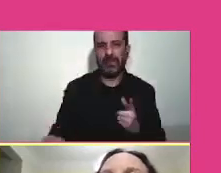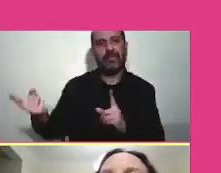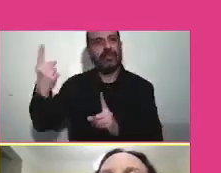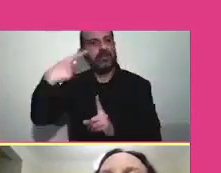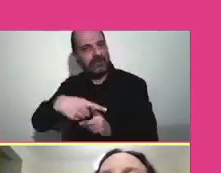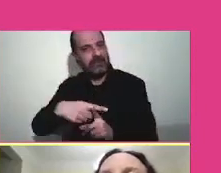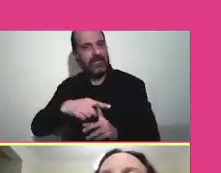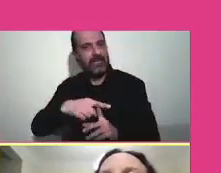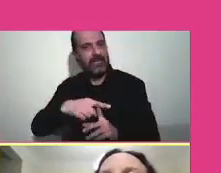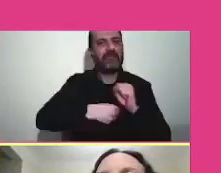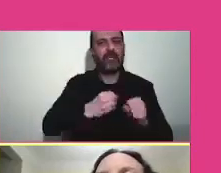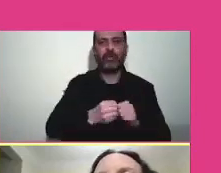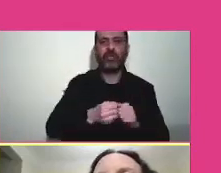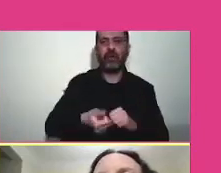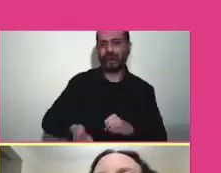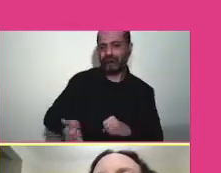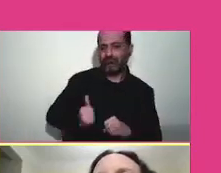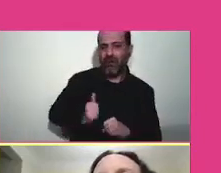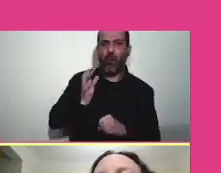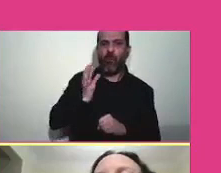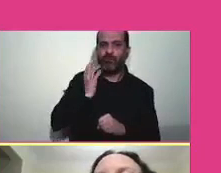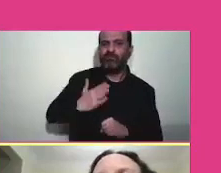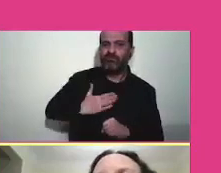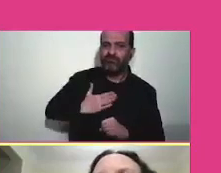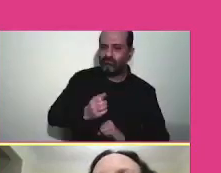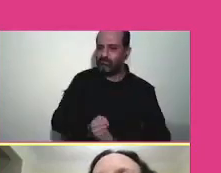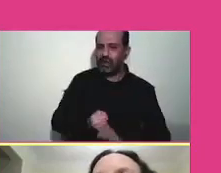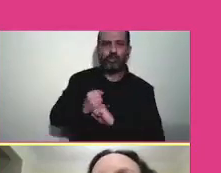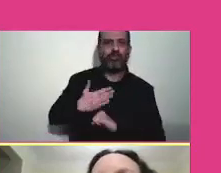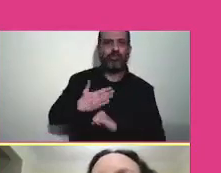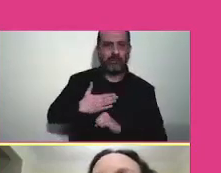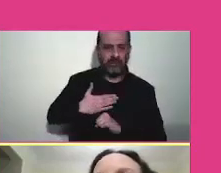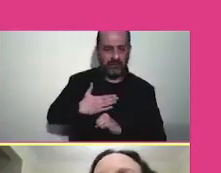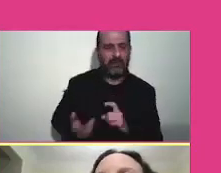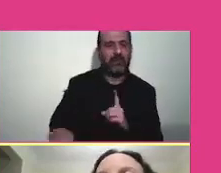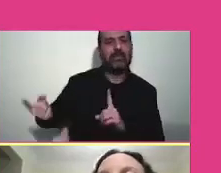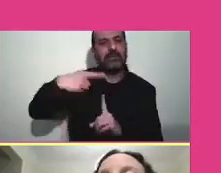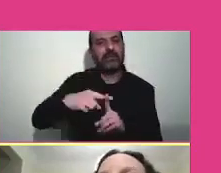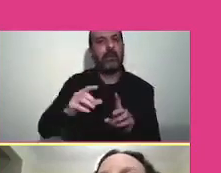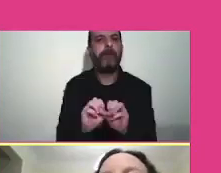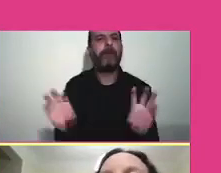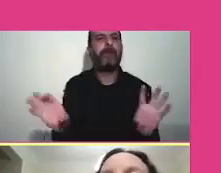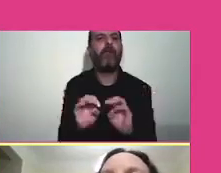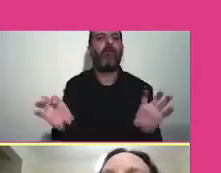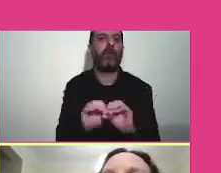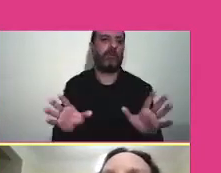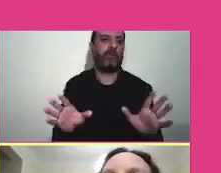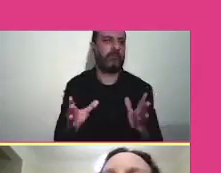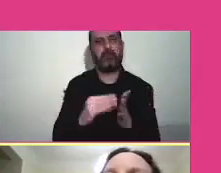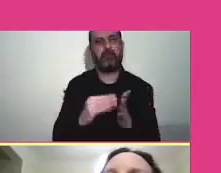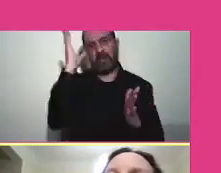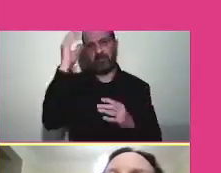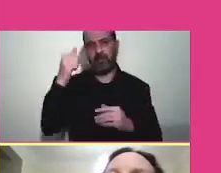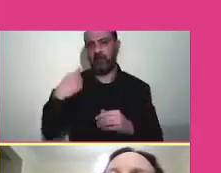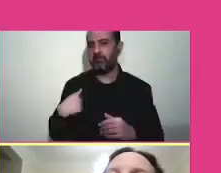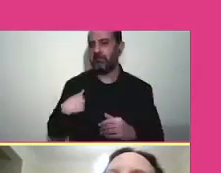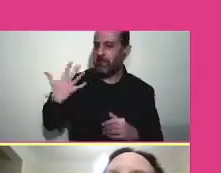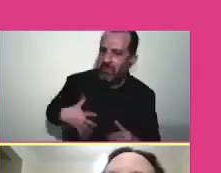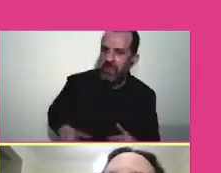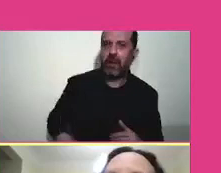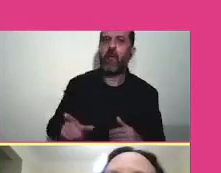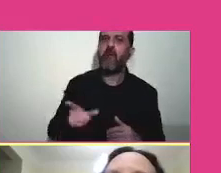και ένα πολύ μεγάλο μέρος του περιέχει και πληροφορίες για το πώς μπορεί κάποιος να υλοποιήσει ένα